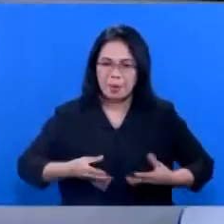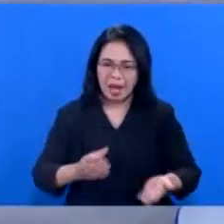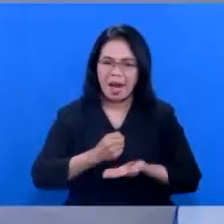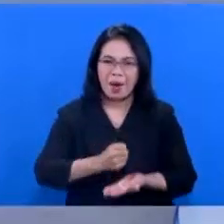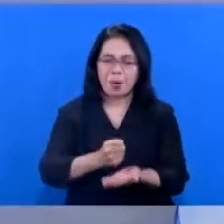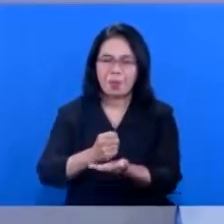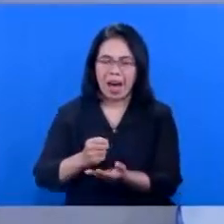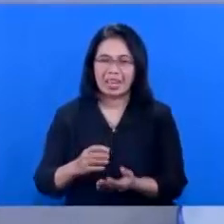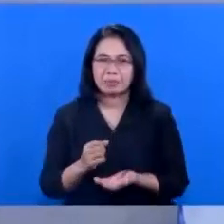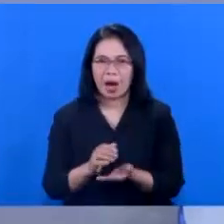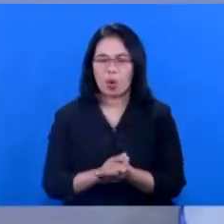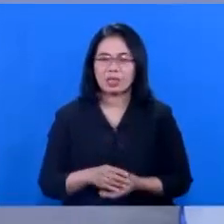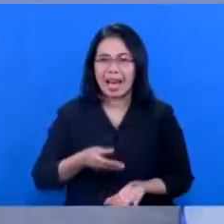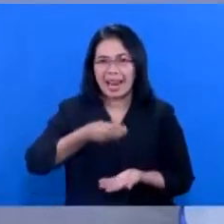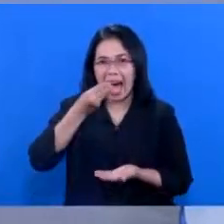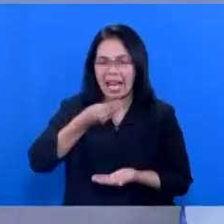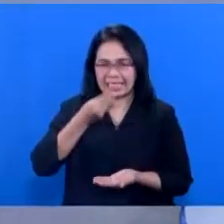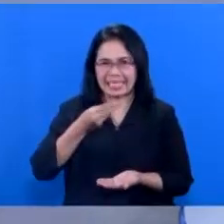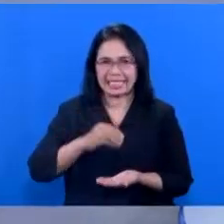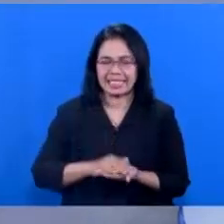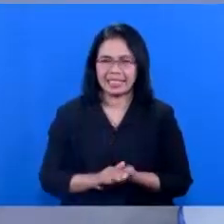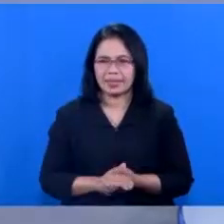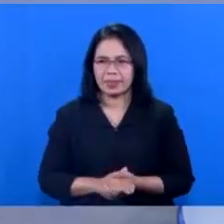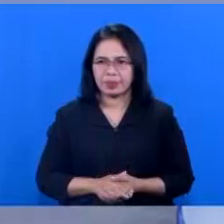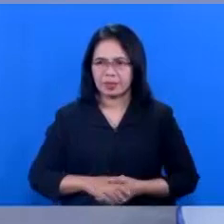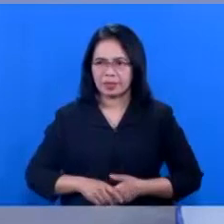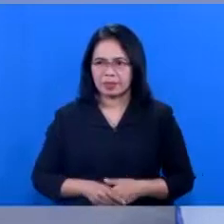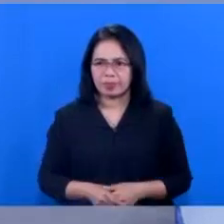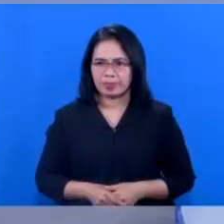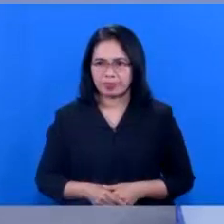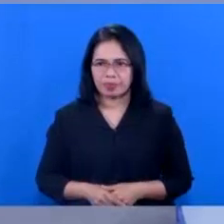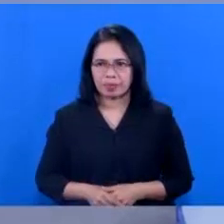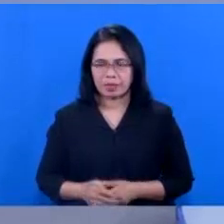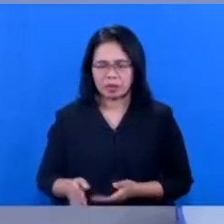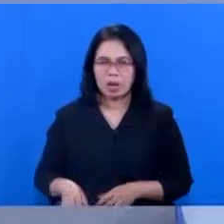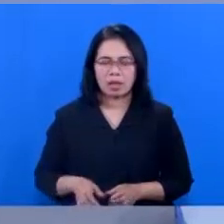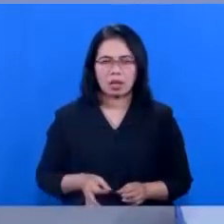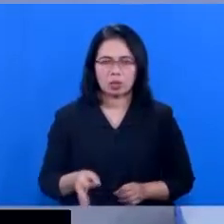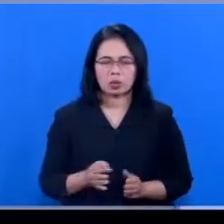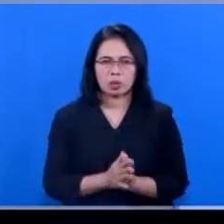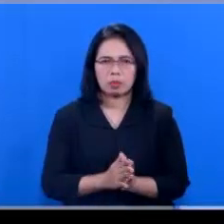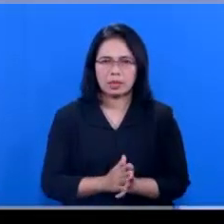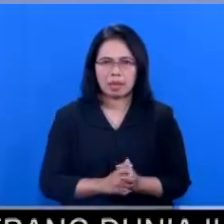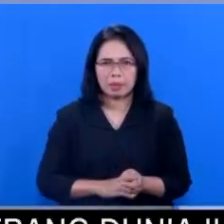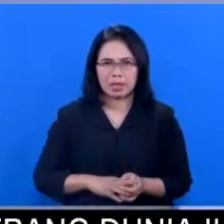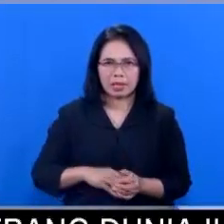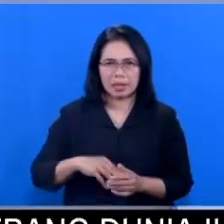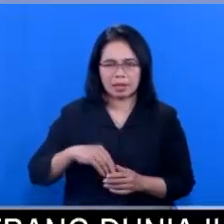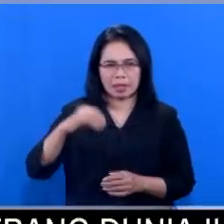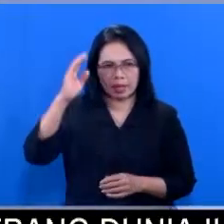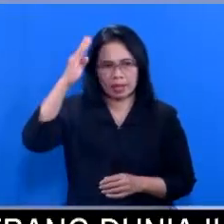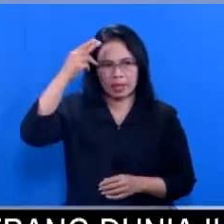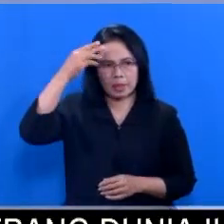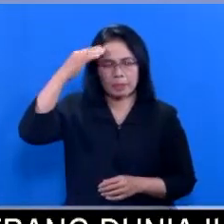paket nasi dan rendang. Sementara di Blitar, Jawa Timur, Babim Kamtib Mas Polres Blitar Kota membagikan 750